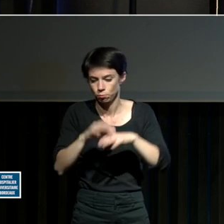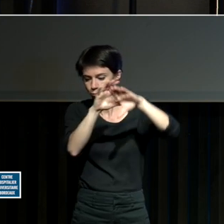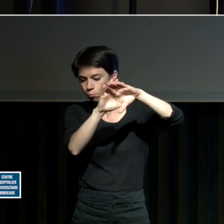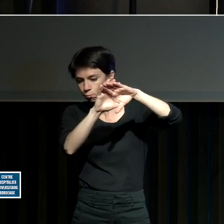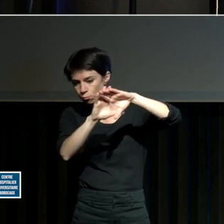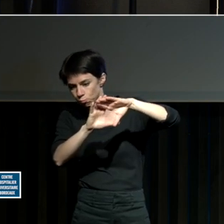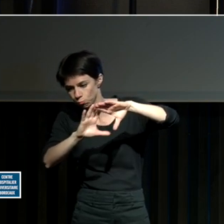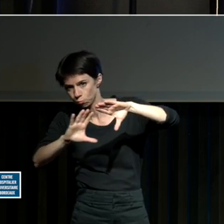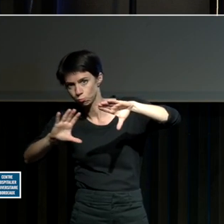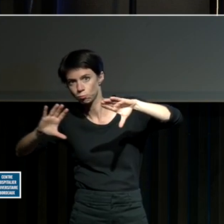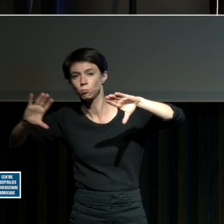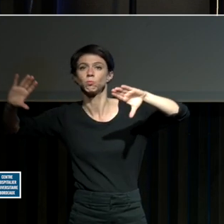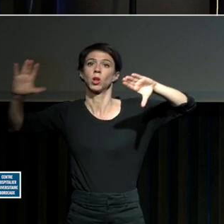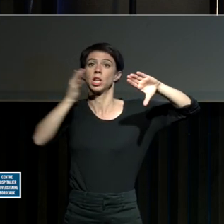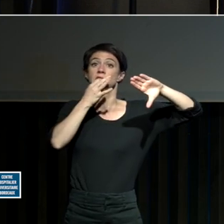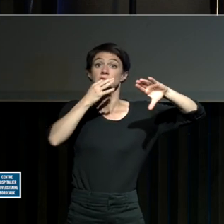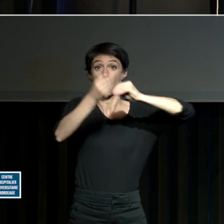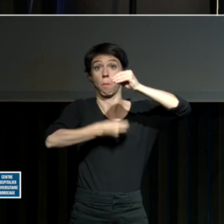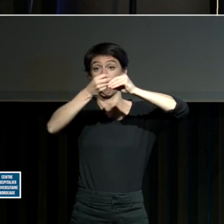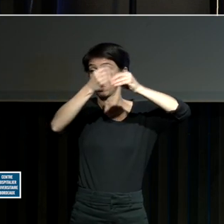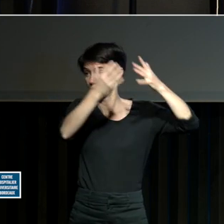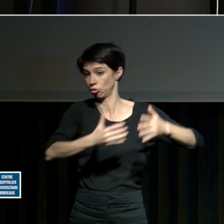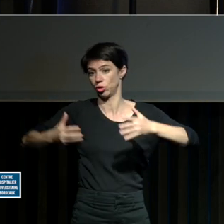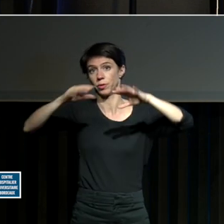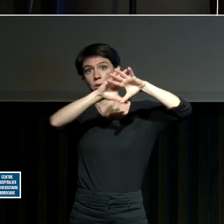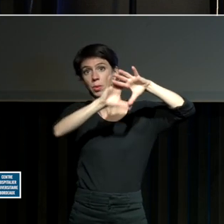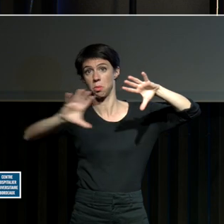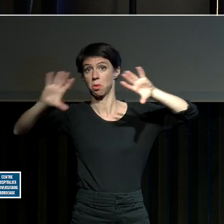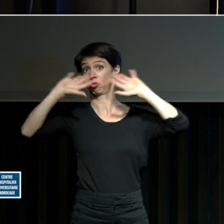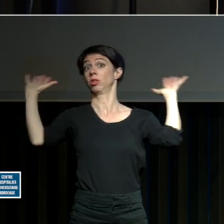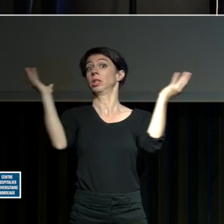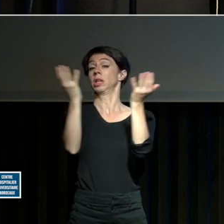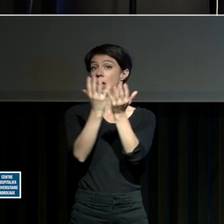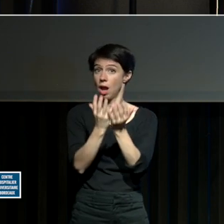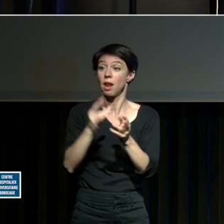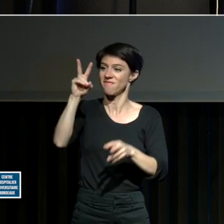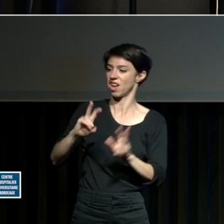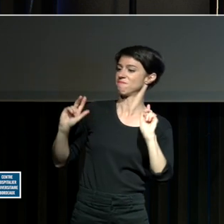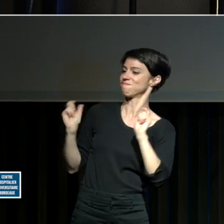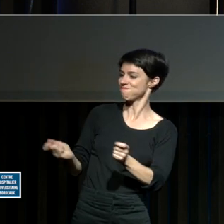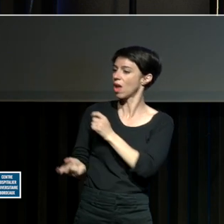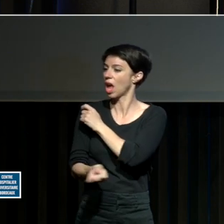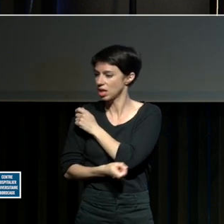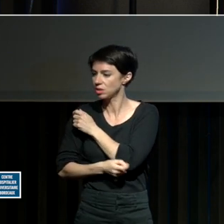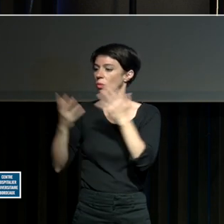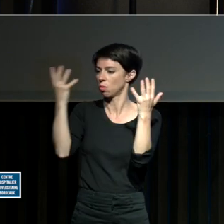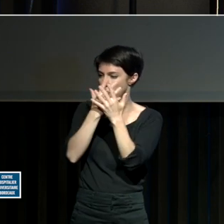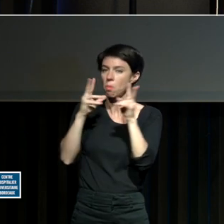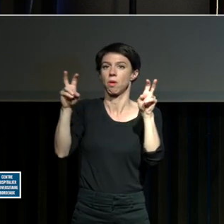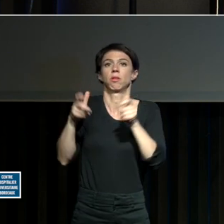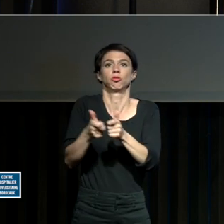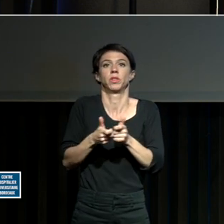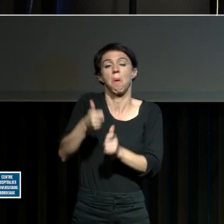qui serait autour de 1 à 3% en population générale de troubles du jeu vidéo. Des enquêtes